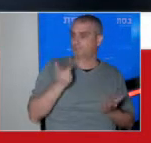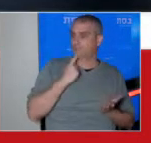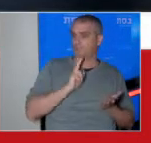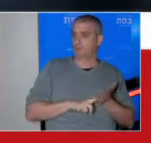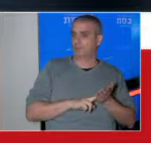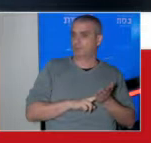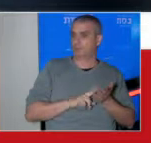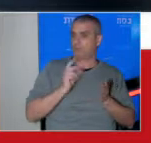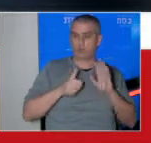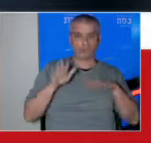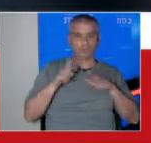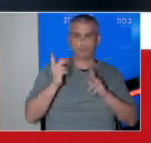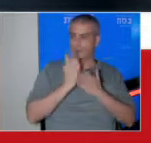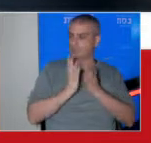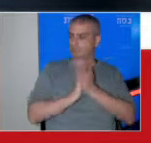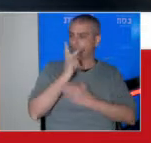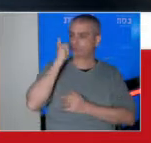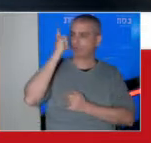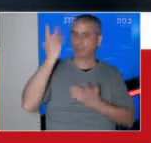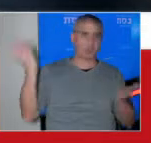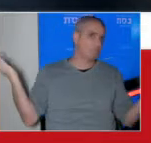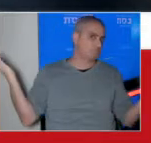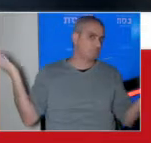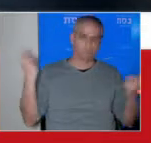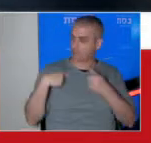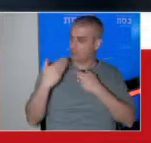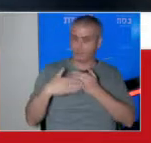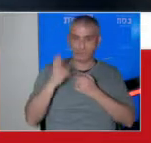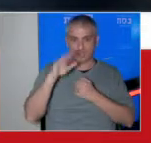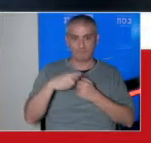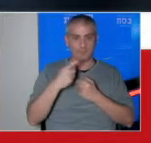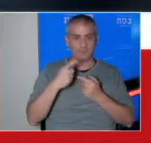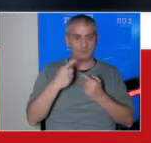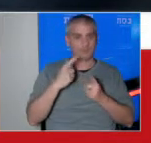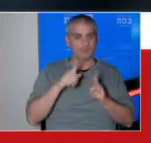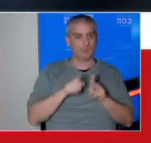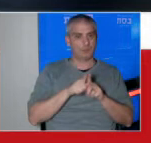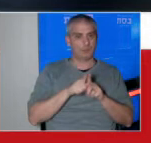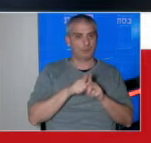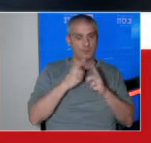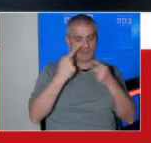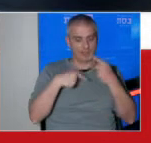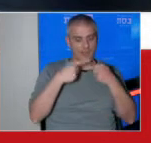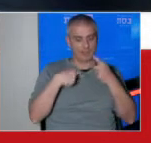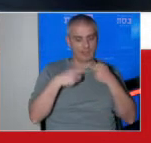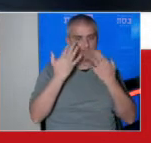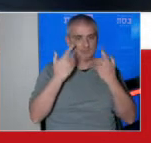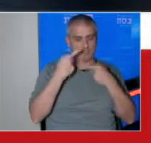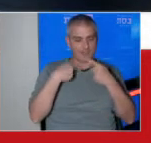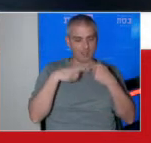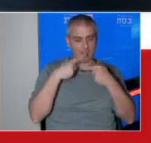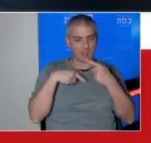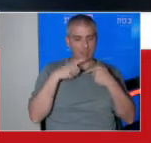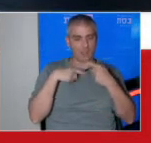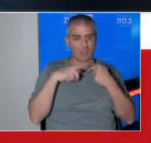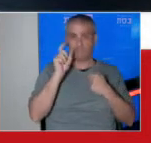נכונה, ראש ממשלה היה פה 12 שנים, ובשנים האחרונות היה אפילו איזשהו קאונטר כזה באתר סוגים שצפר לאחור,